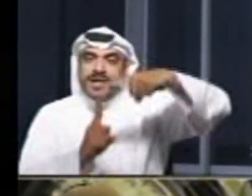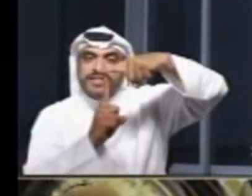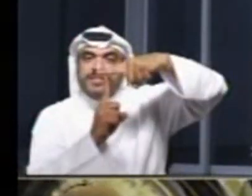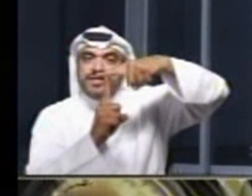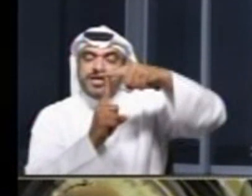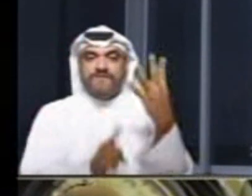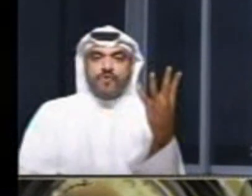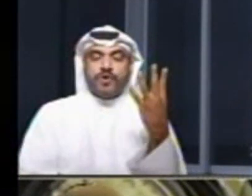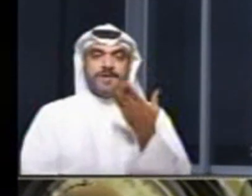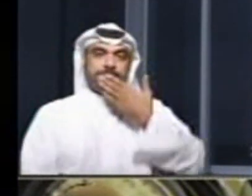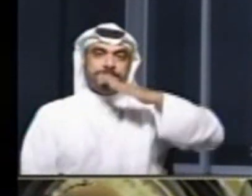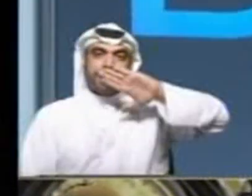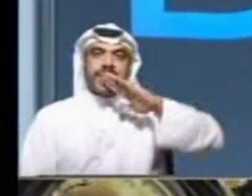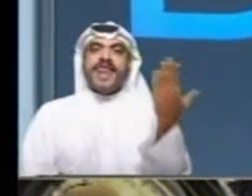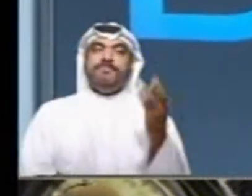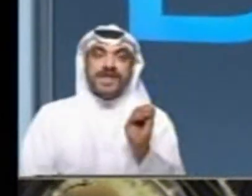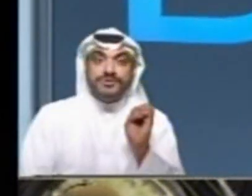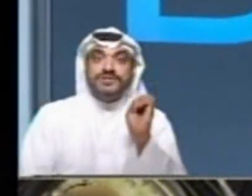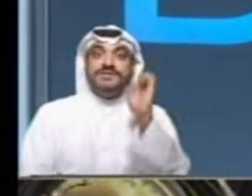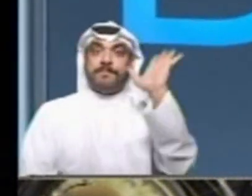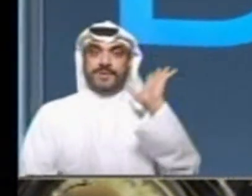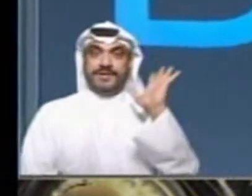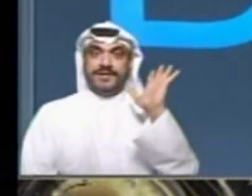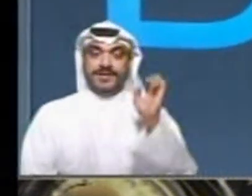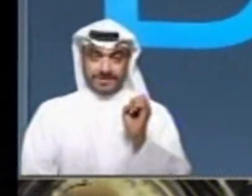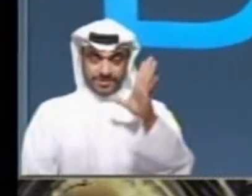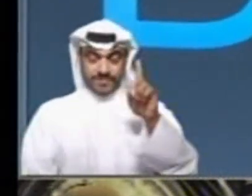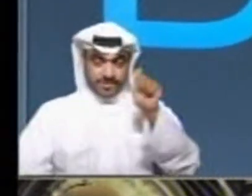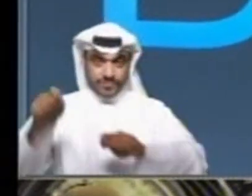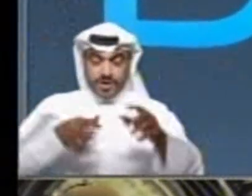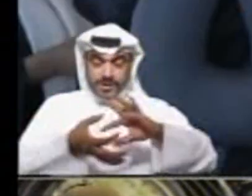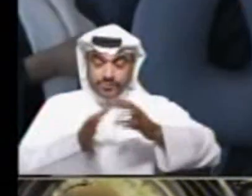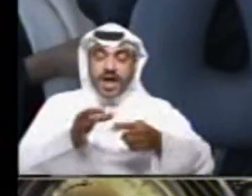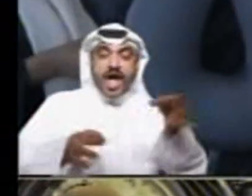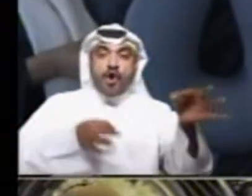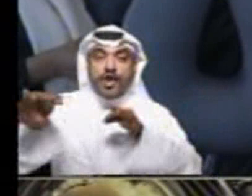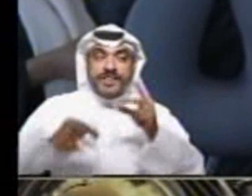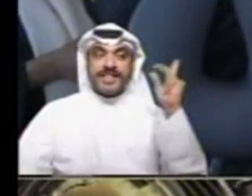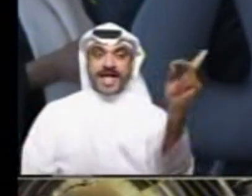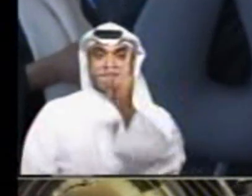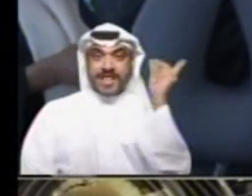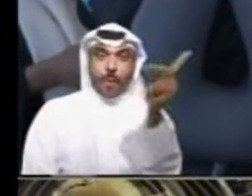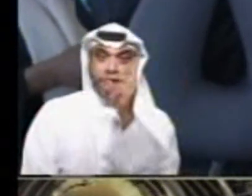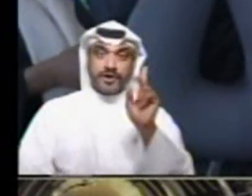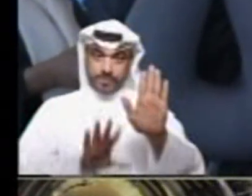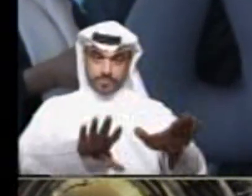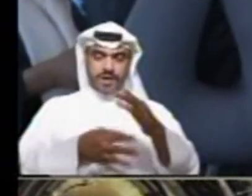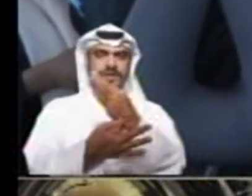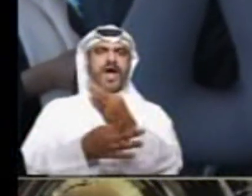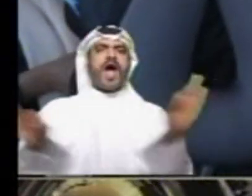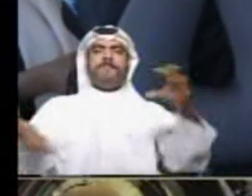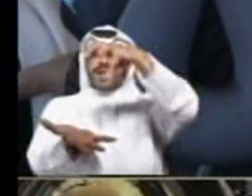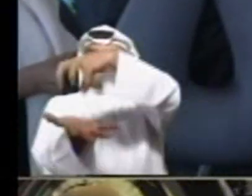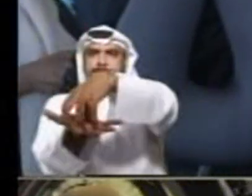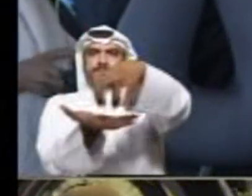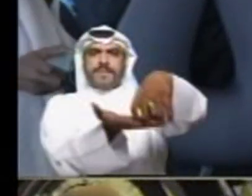الصبح بتوجيهات من معالي رئيس الطيران المدني تم تفعيل خطة الطوارئ في الإدارة العامة للطيران المدني في جميع مباني